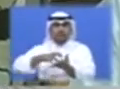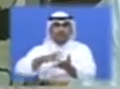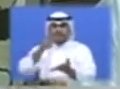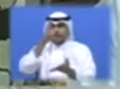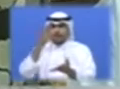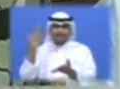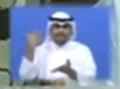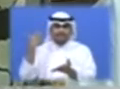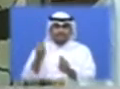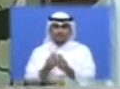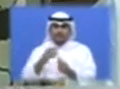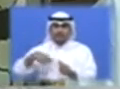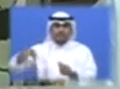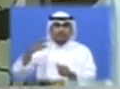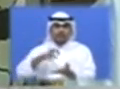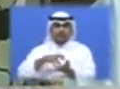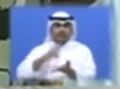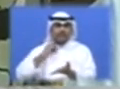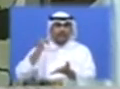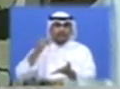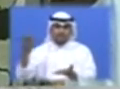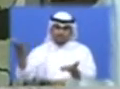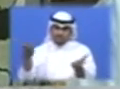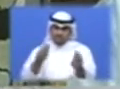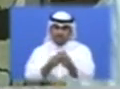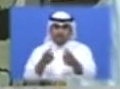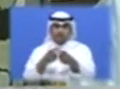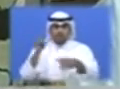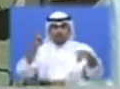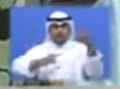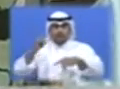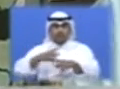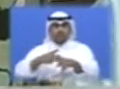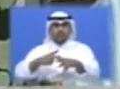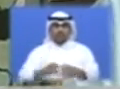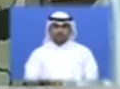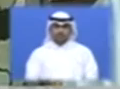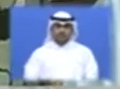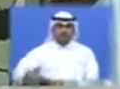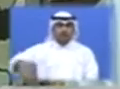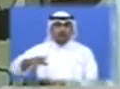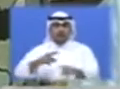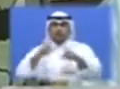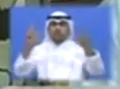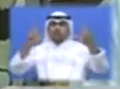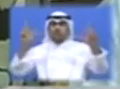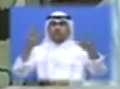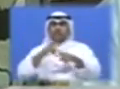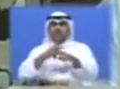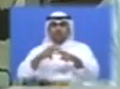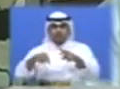هذا الاتحاد وفي هذه الاجتماعات بما قدمته وزارة الإعلام في دولة الكويت الشقيقة من